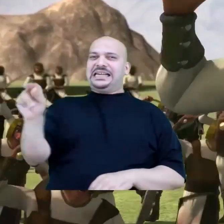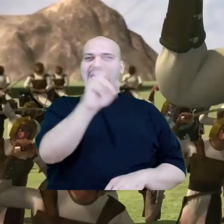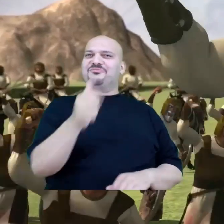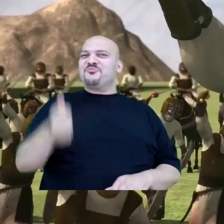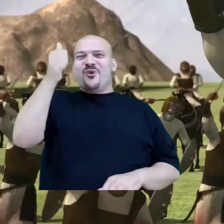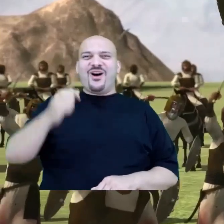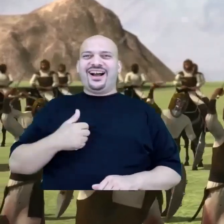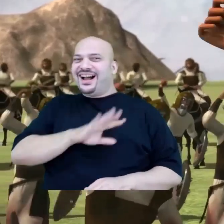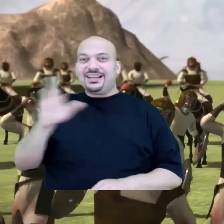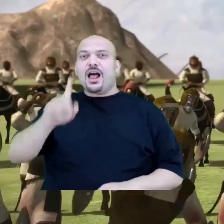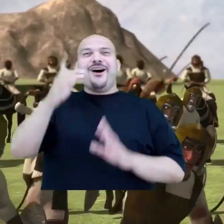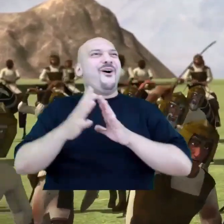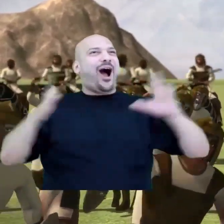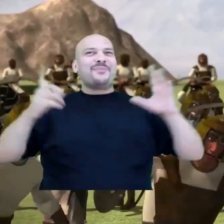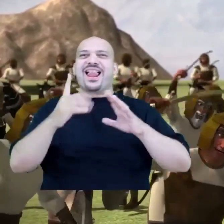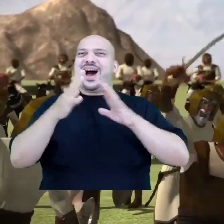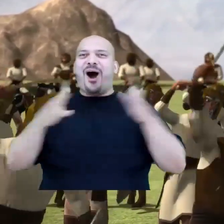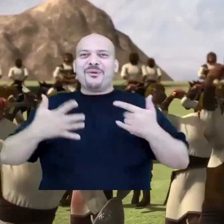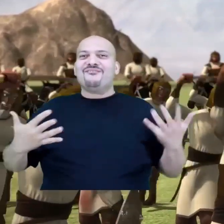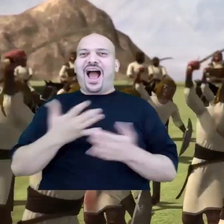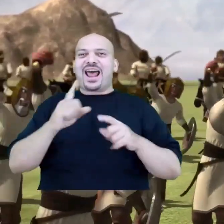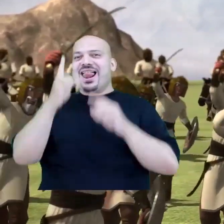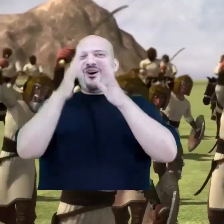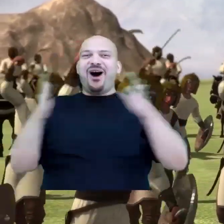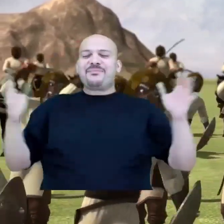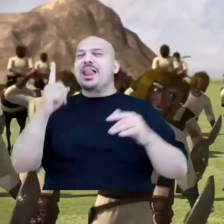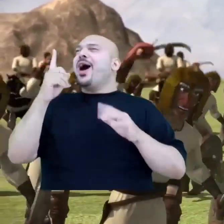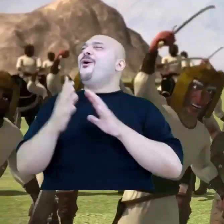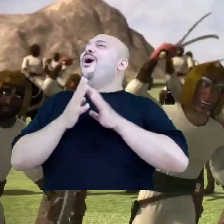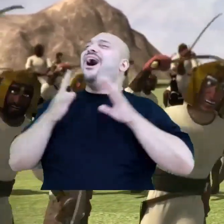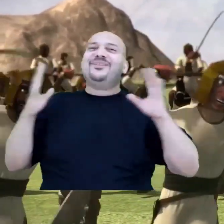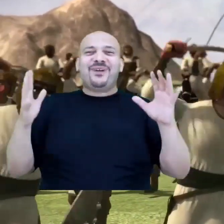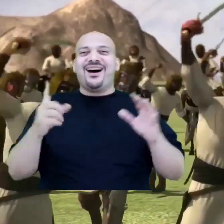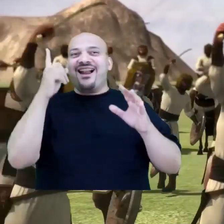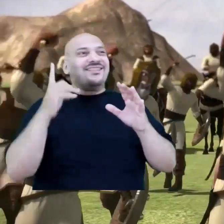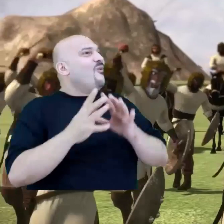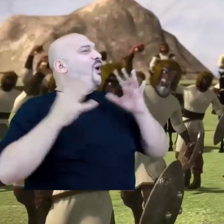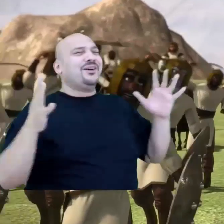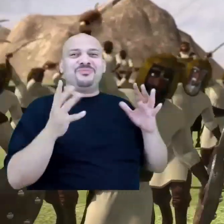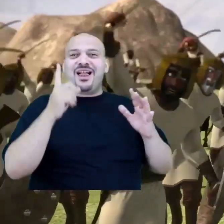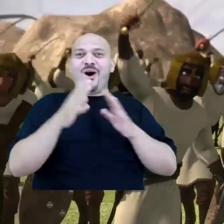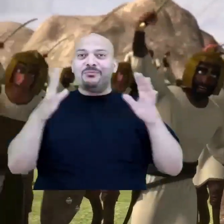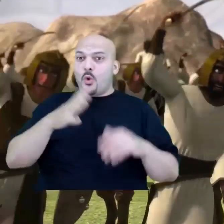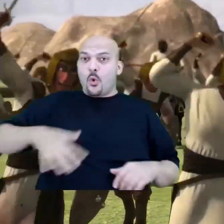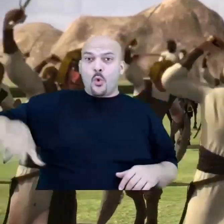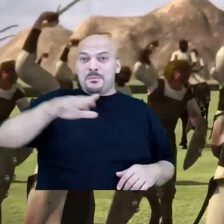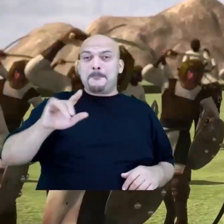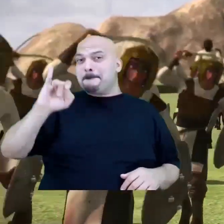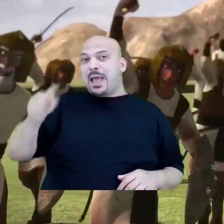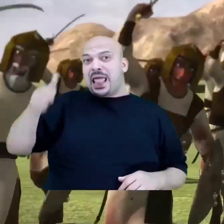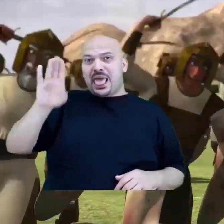الله أكبر، الله أكبر، الله أكبر، الله